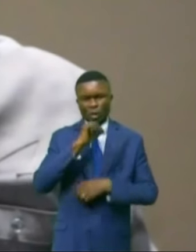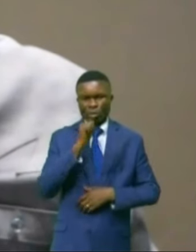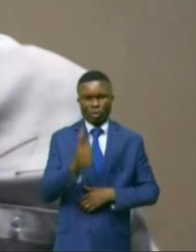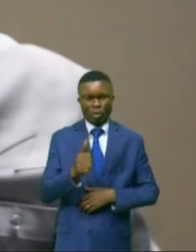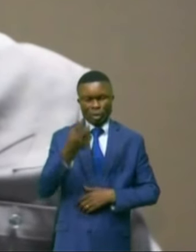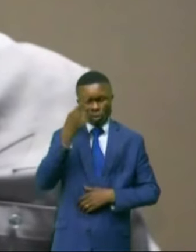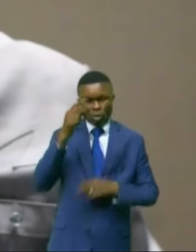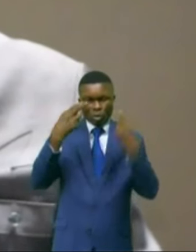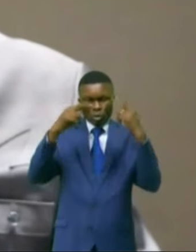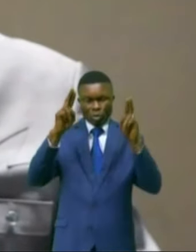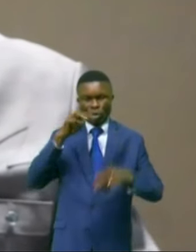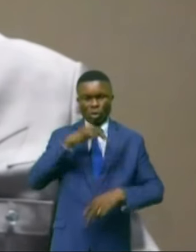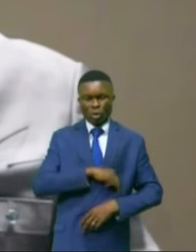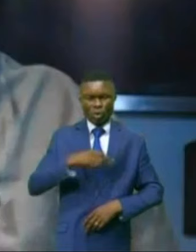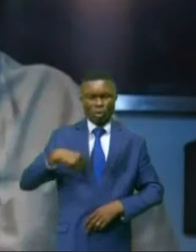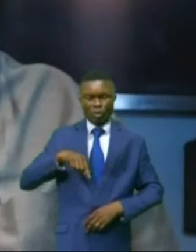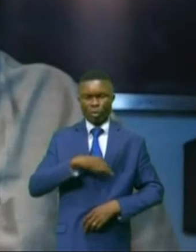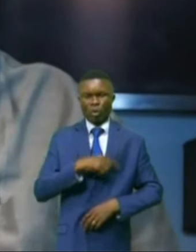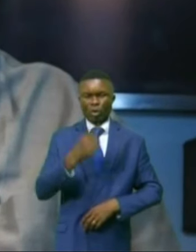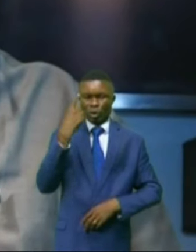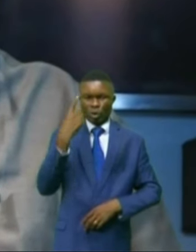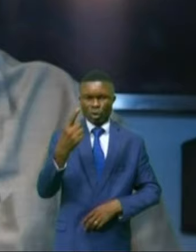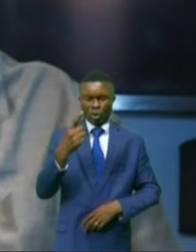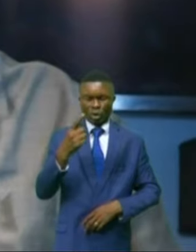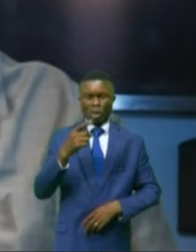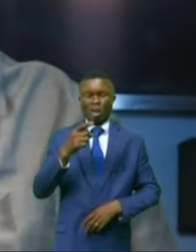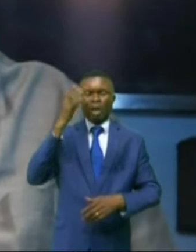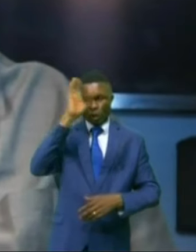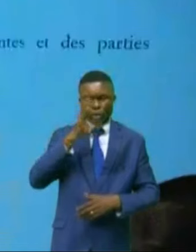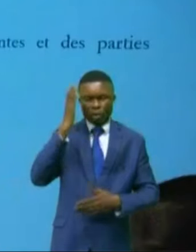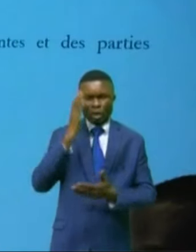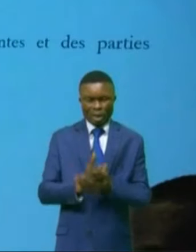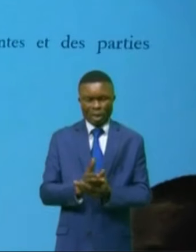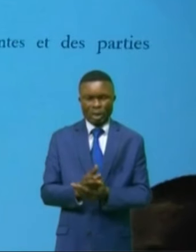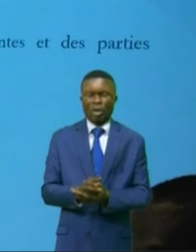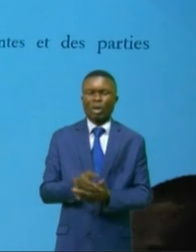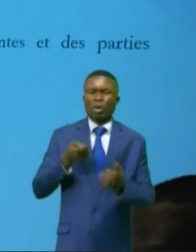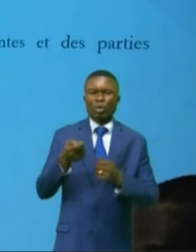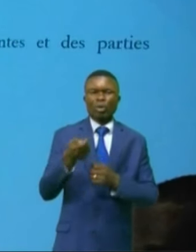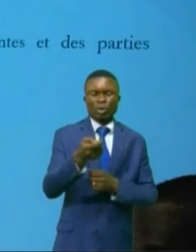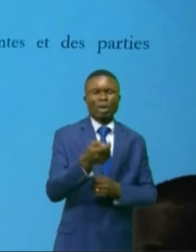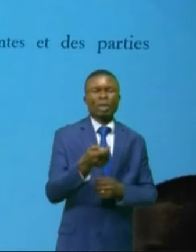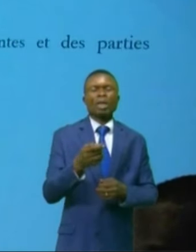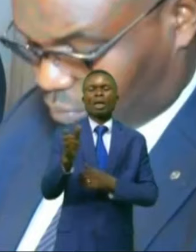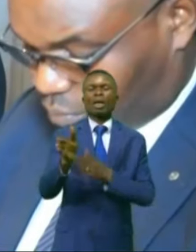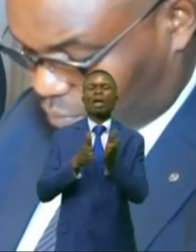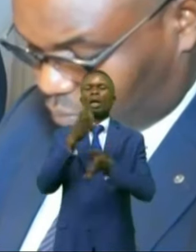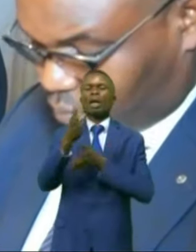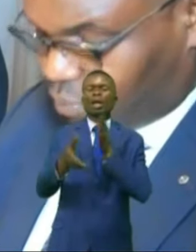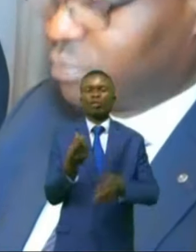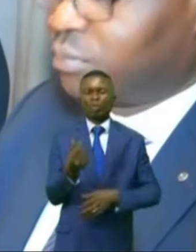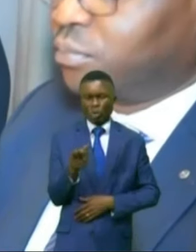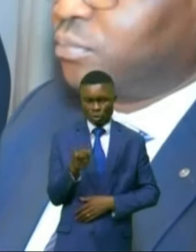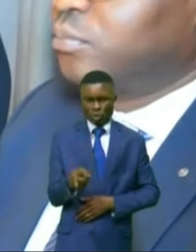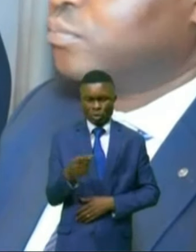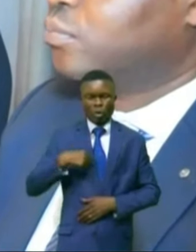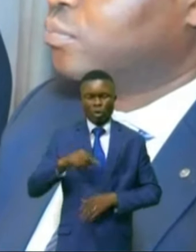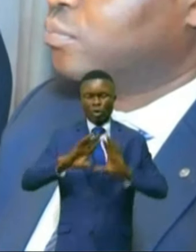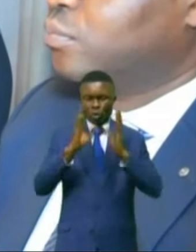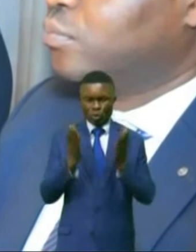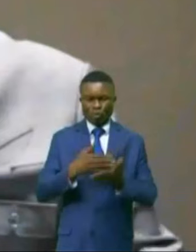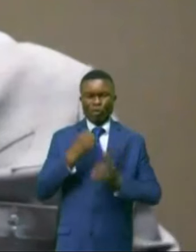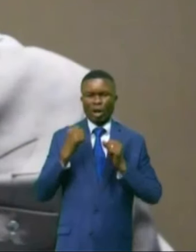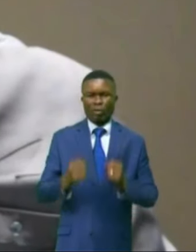la réussite de notre mission commune, lutter contre la criminalité financière. Nous devons donc tous nous